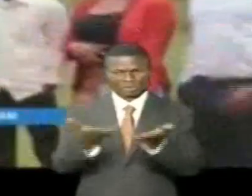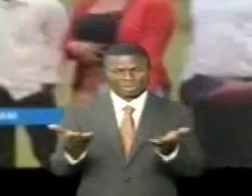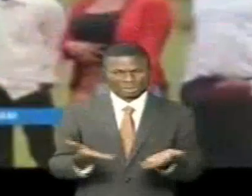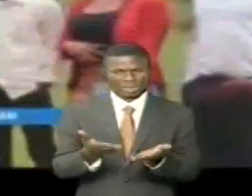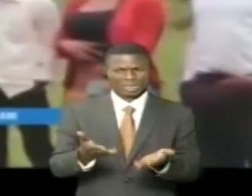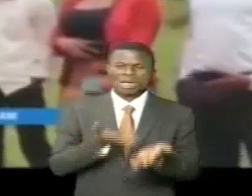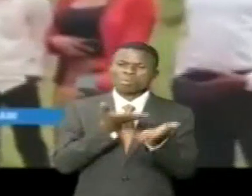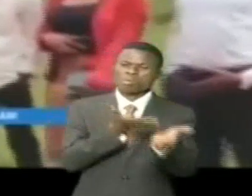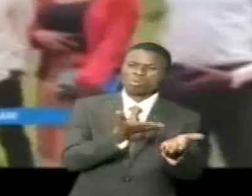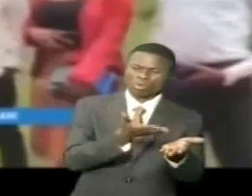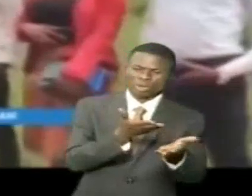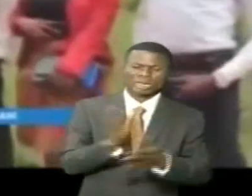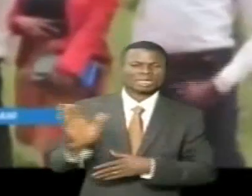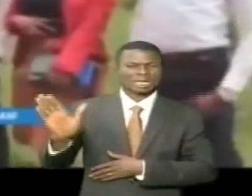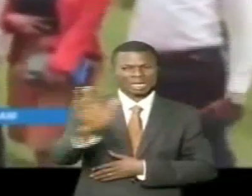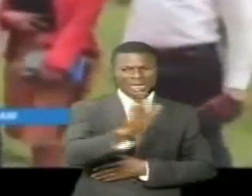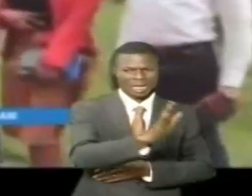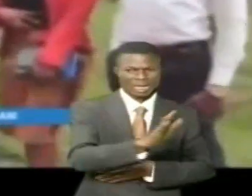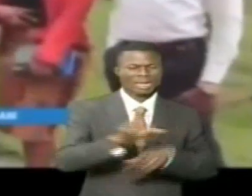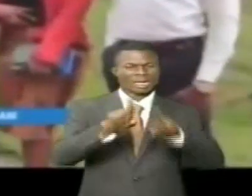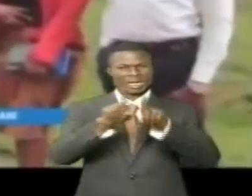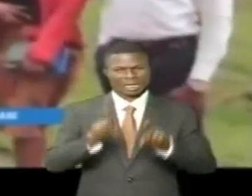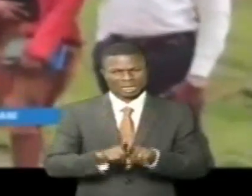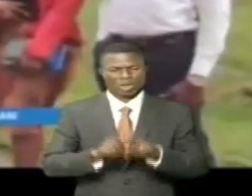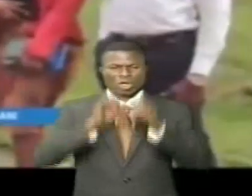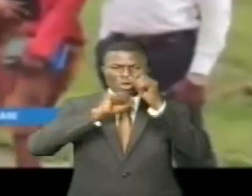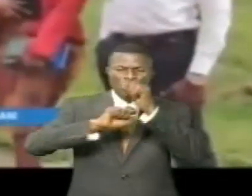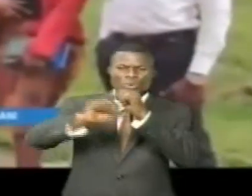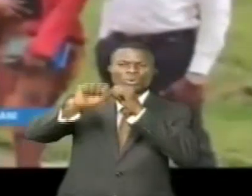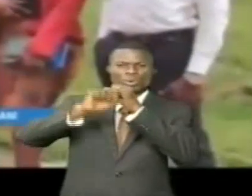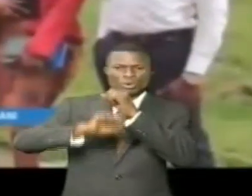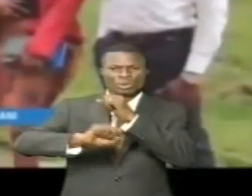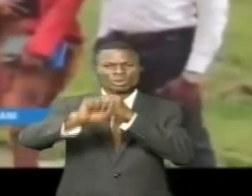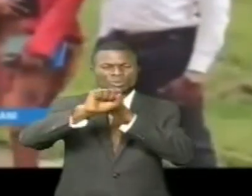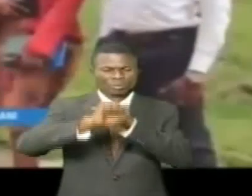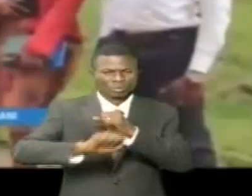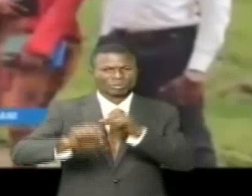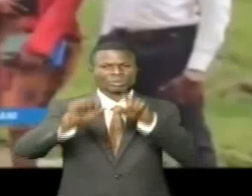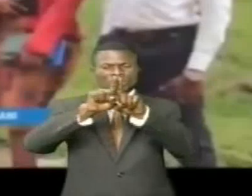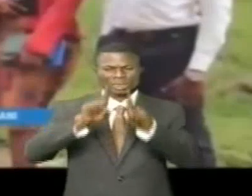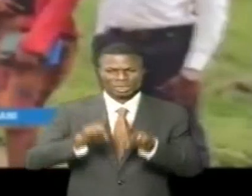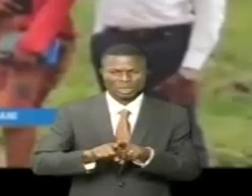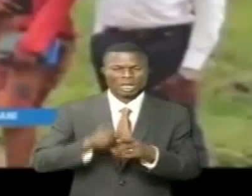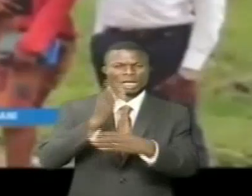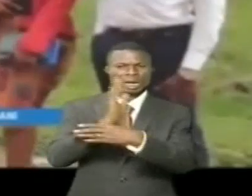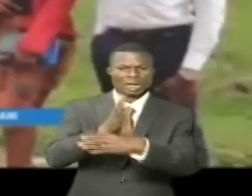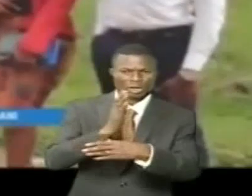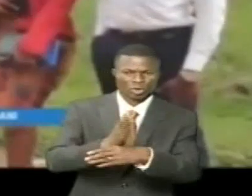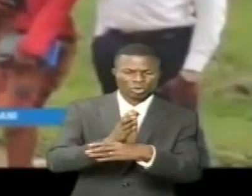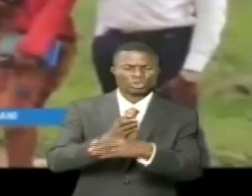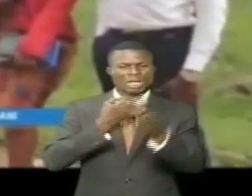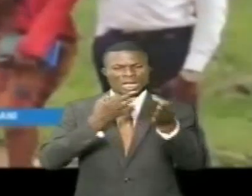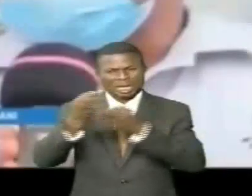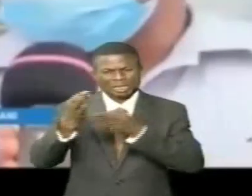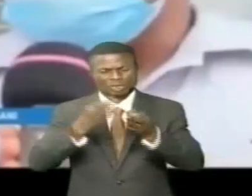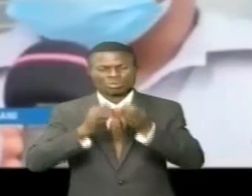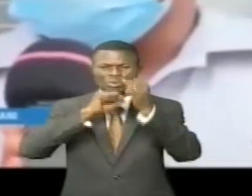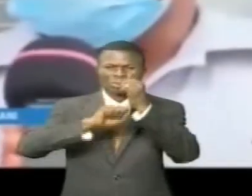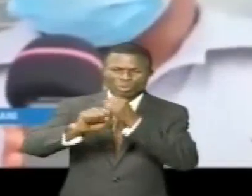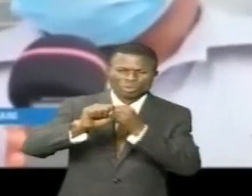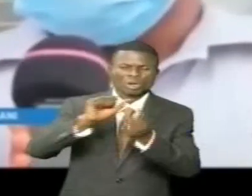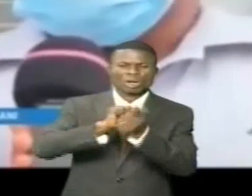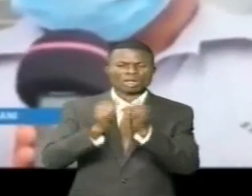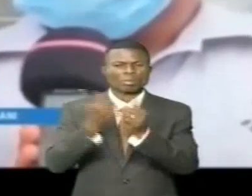les assister et également vulgariser. Également, notamment, expliquer, sensibiliser